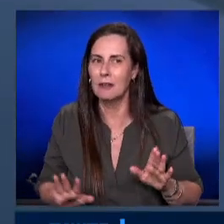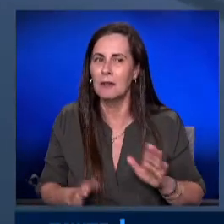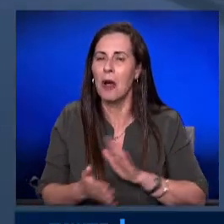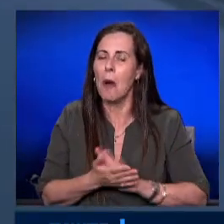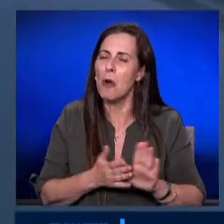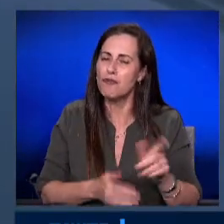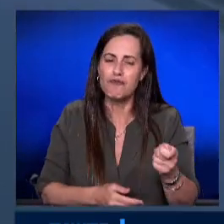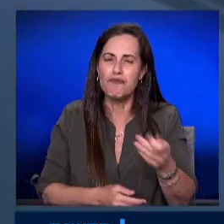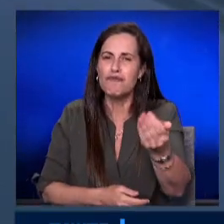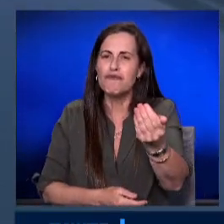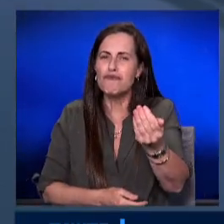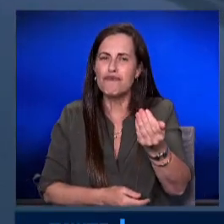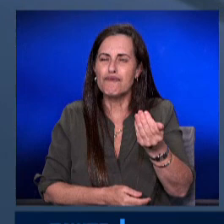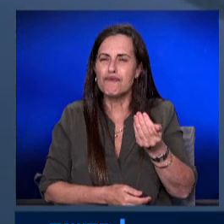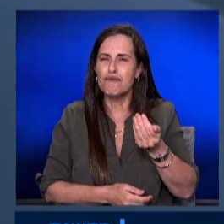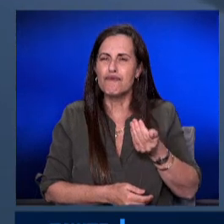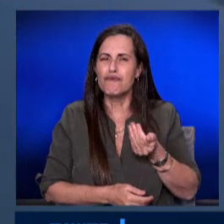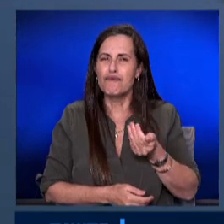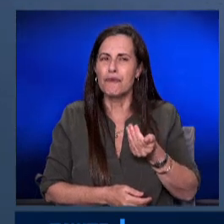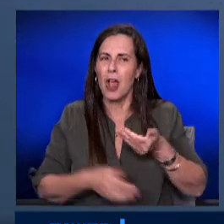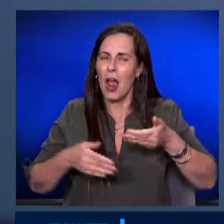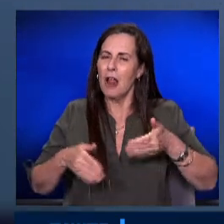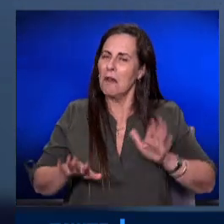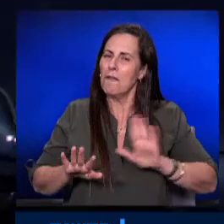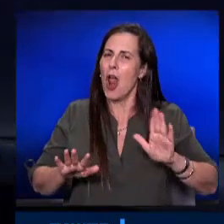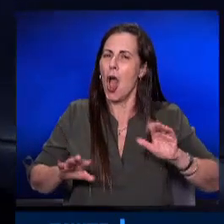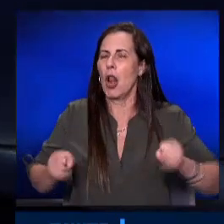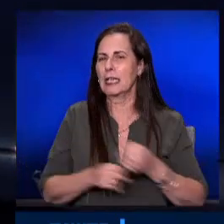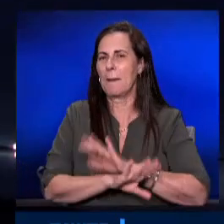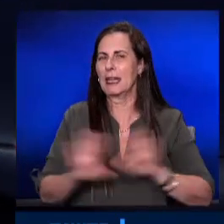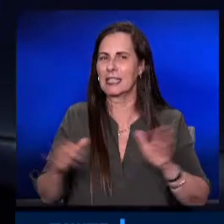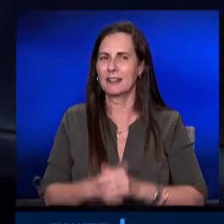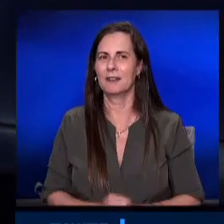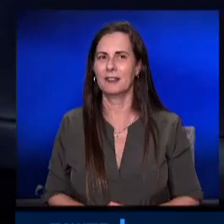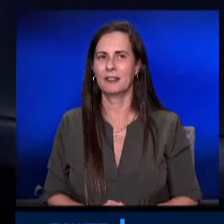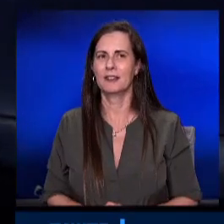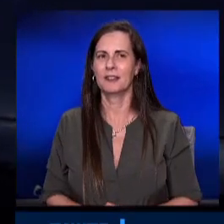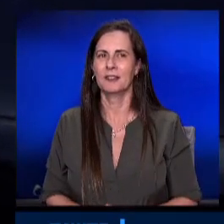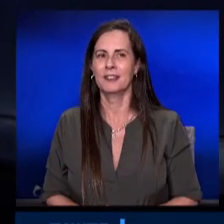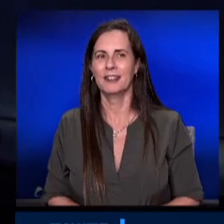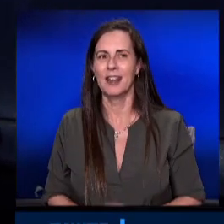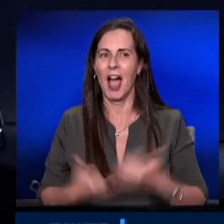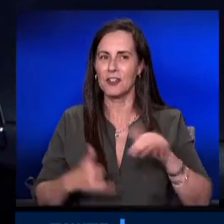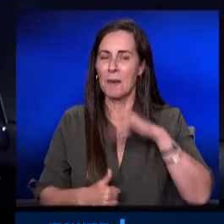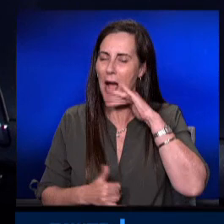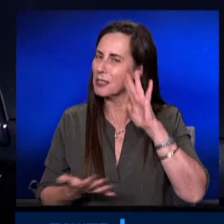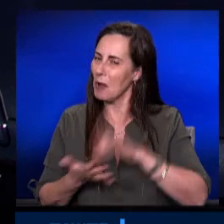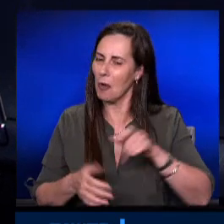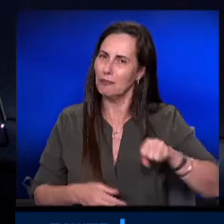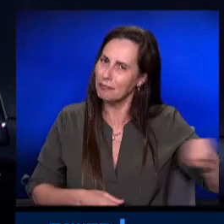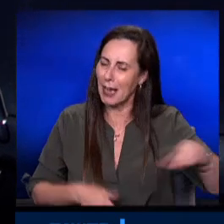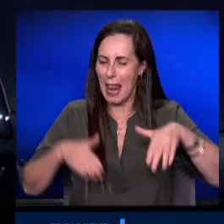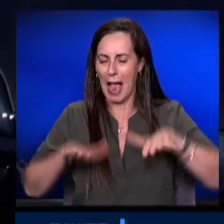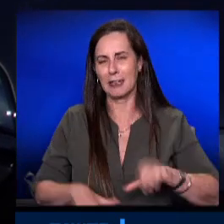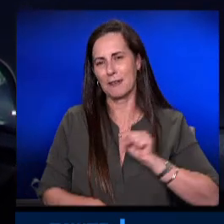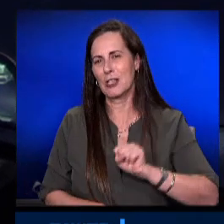הרכב, לקח אותו 2 מטרים החוצה, נשב בכיסא הנהג, בלי להתאמץ. עכשיו יש לנו מספיק מקום להיכנס